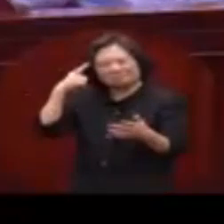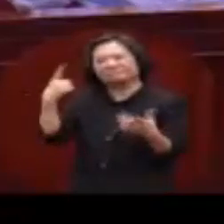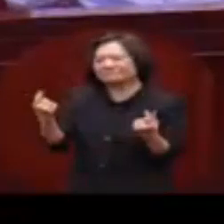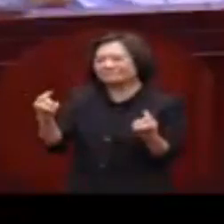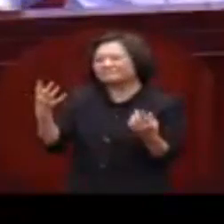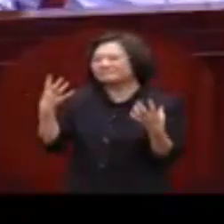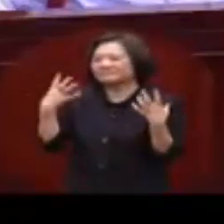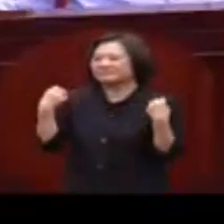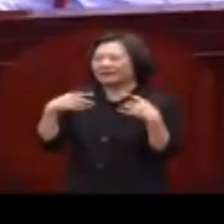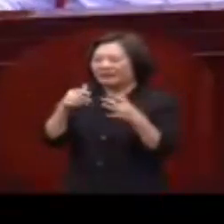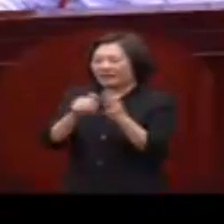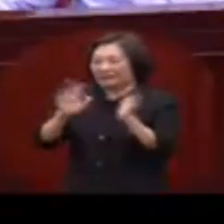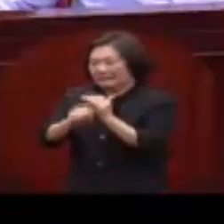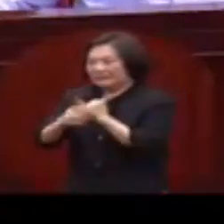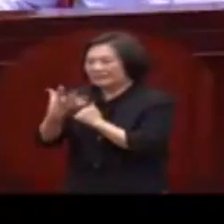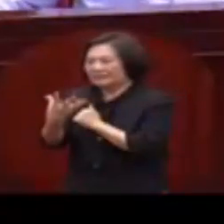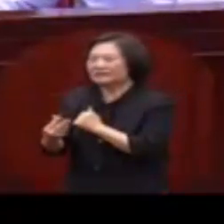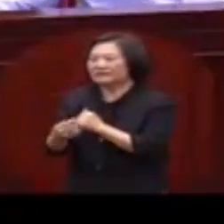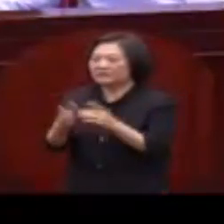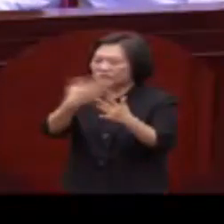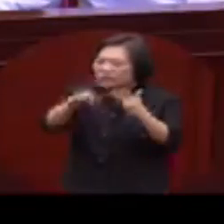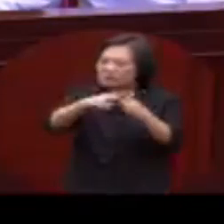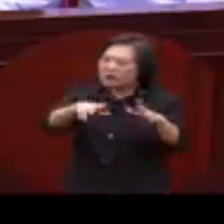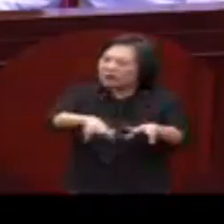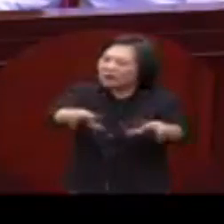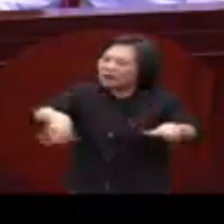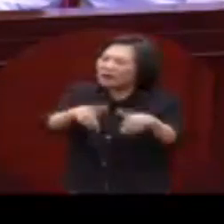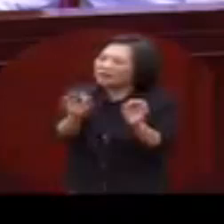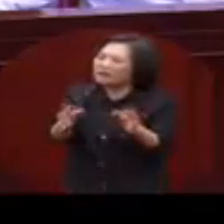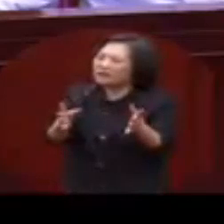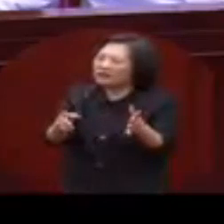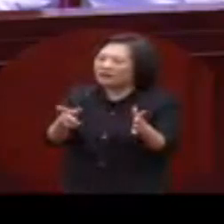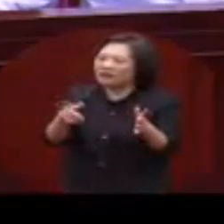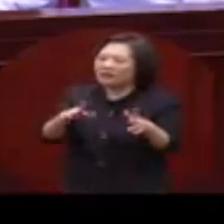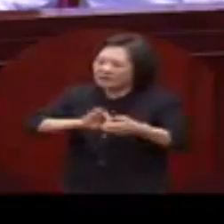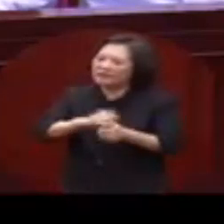前这个学校，我想很多人在讲说那个学校空间什么要释